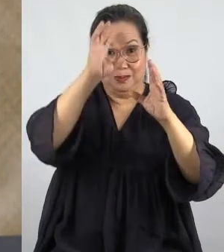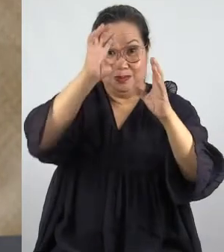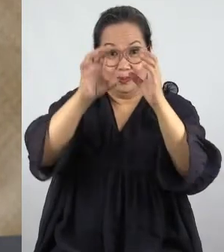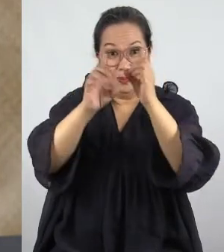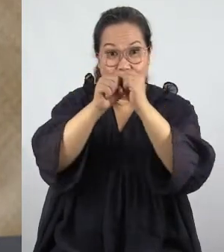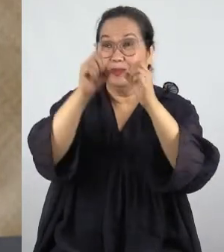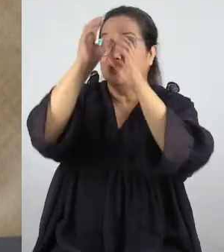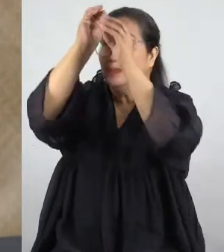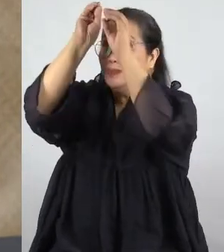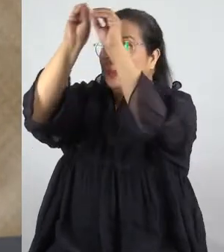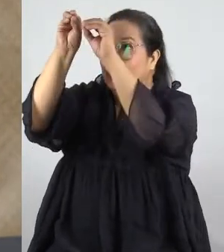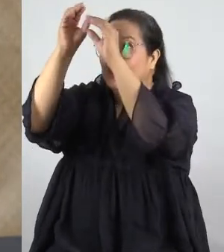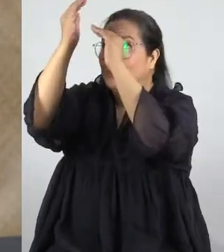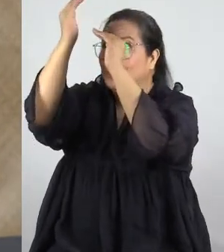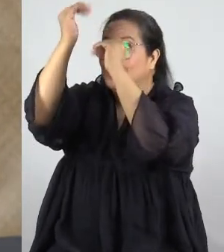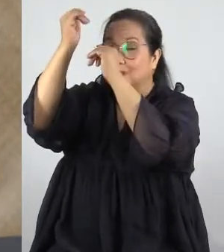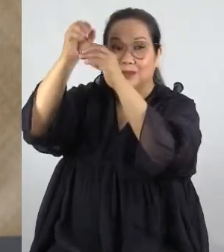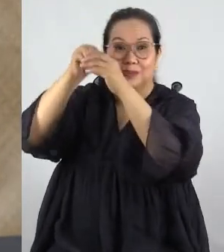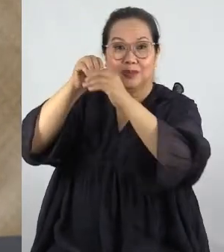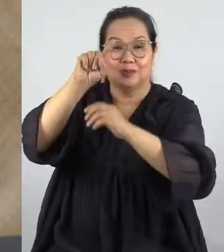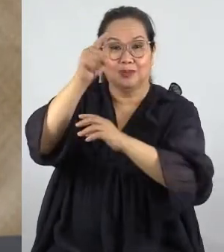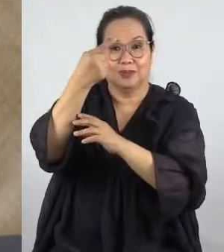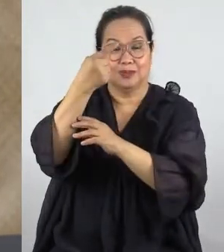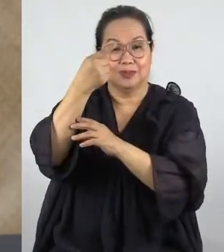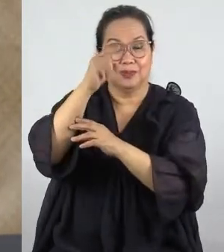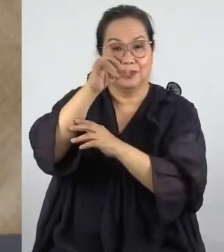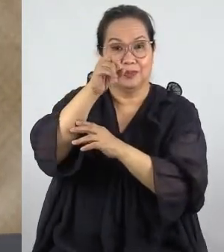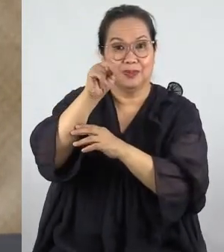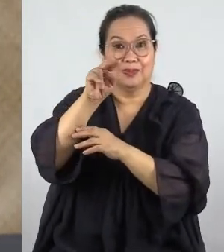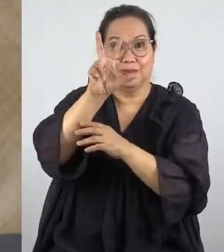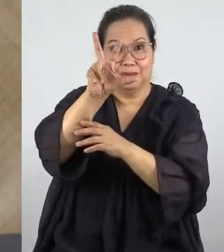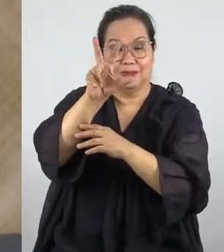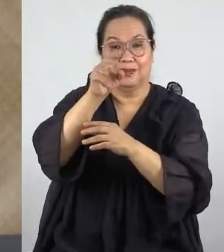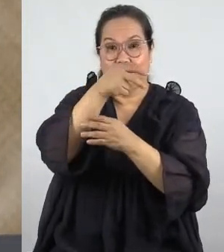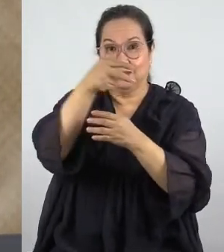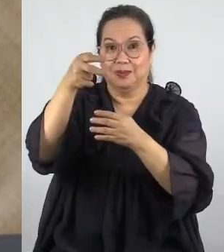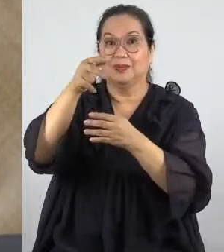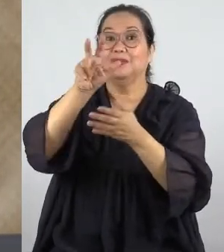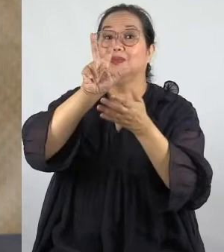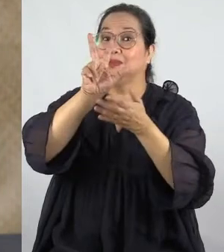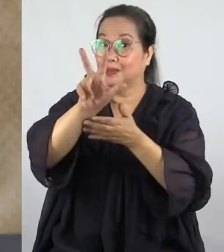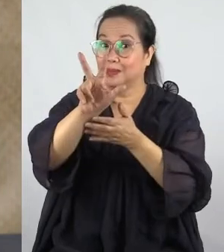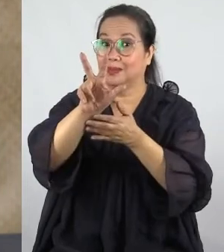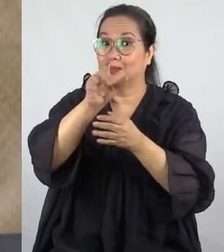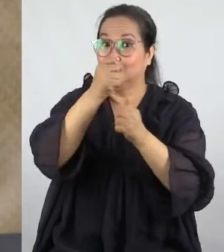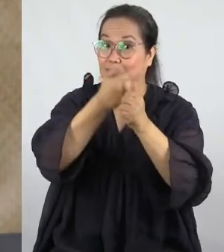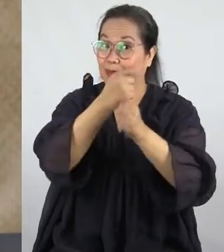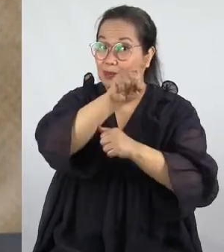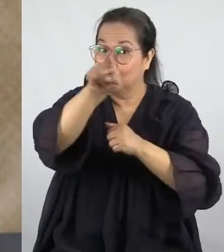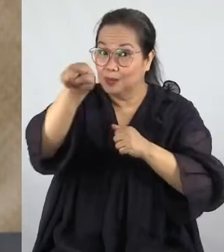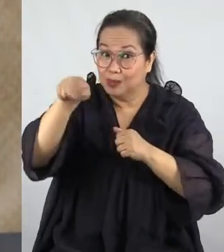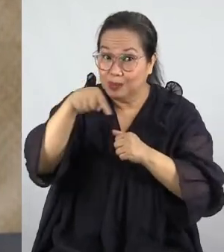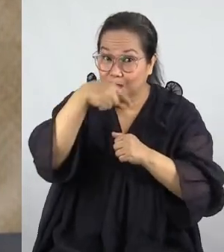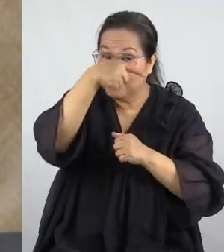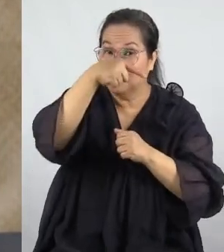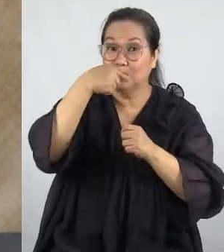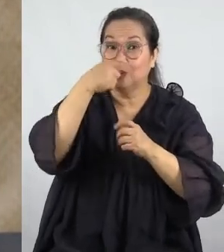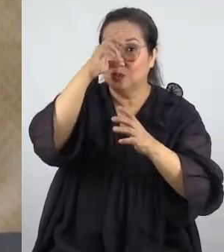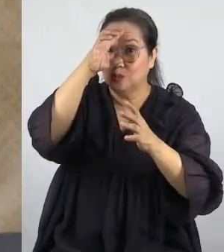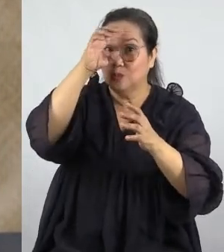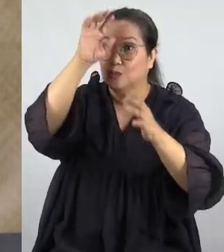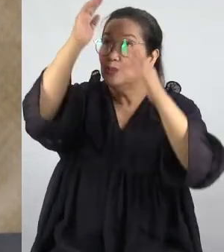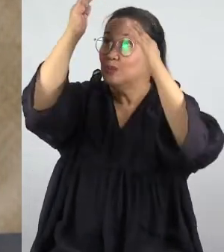Him, tandaan niyo to, 1 John 3:3. And everyone who thus hopes in